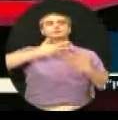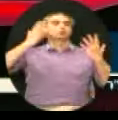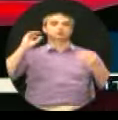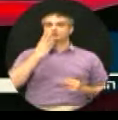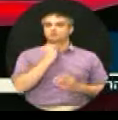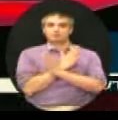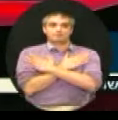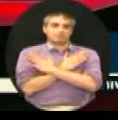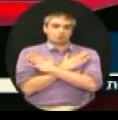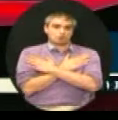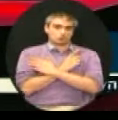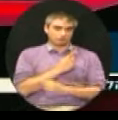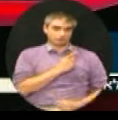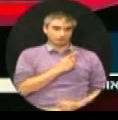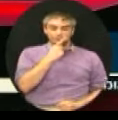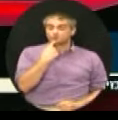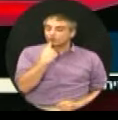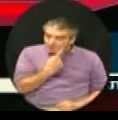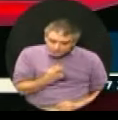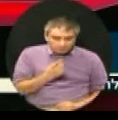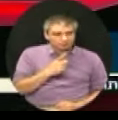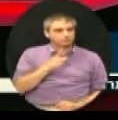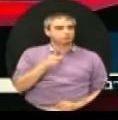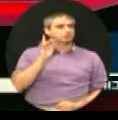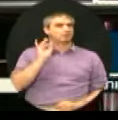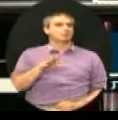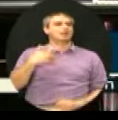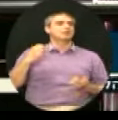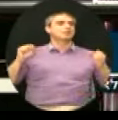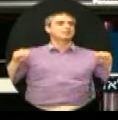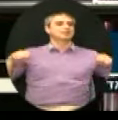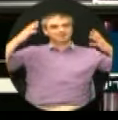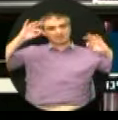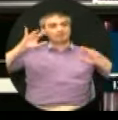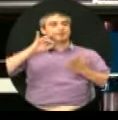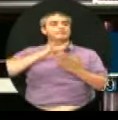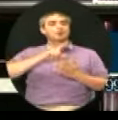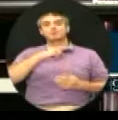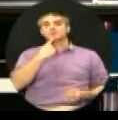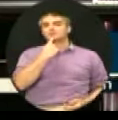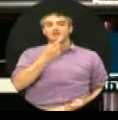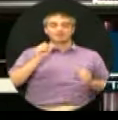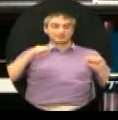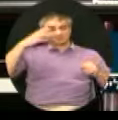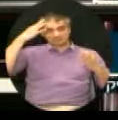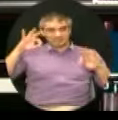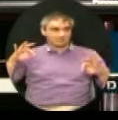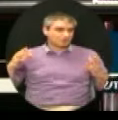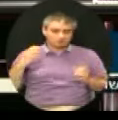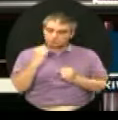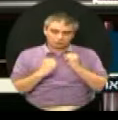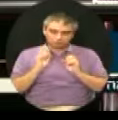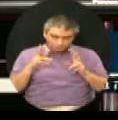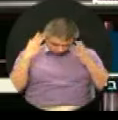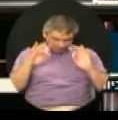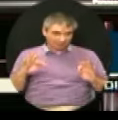יהדות מרוקו, והוא אמר שהוא התנגד בתוקף להיות נשיא כבוד באיזשהו מקום, כי הוא אמר שנשיא כבוד, בקושי